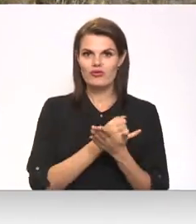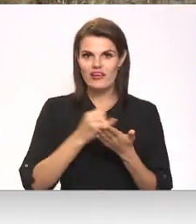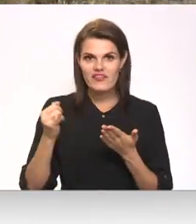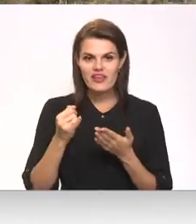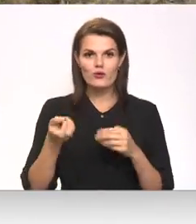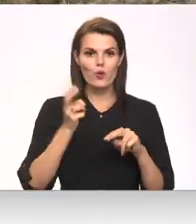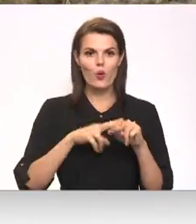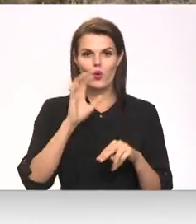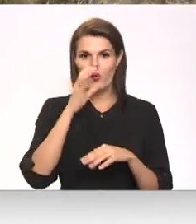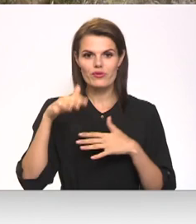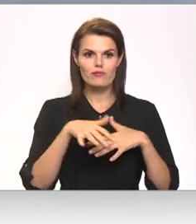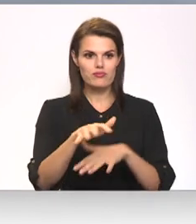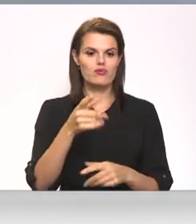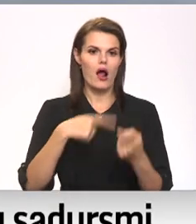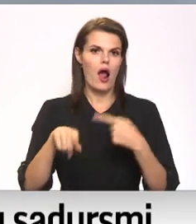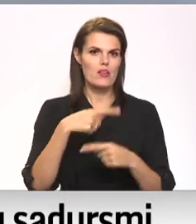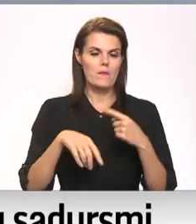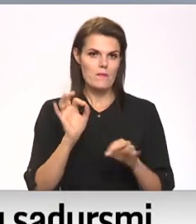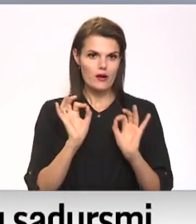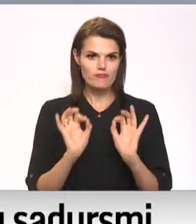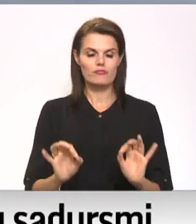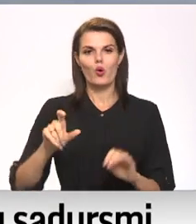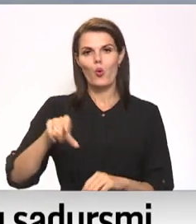arī ūdens kustība ir atjaunojusies,